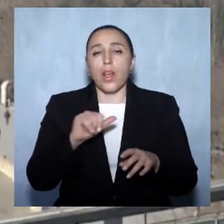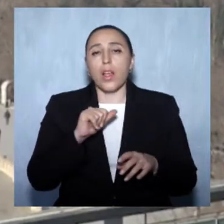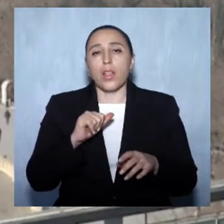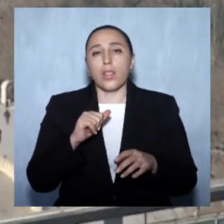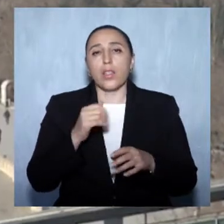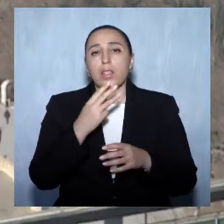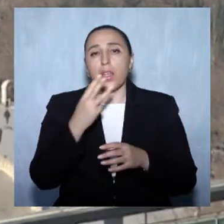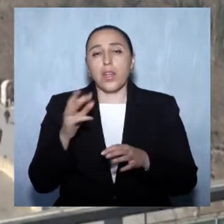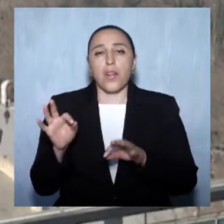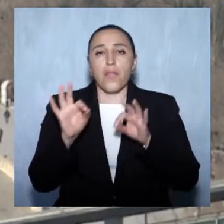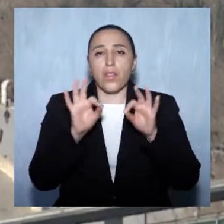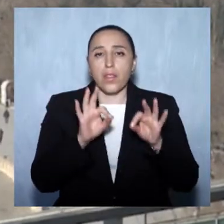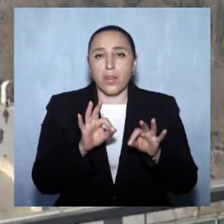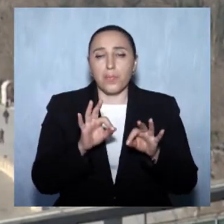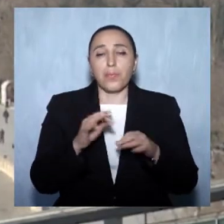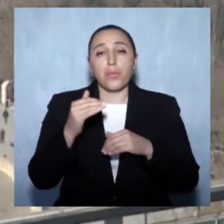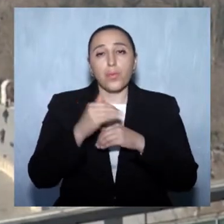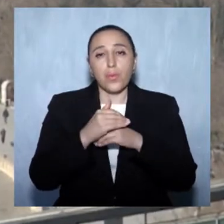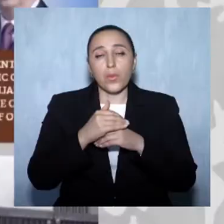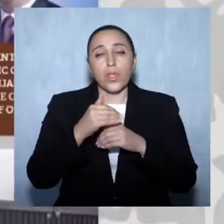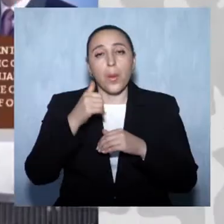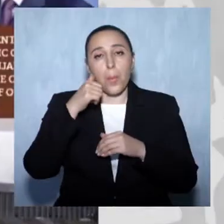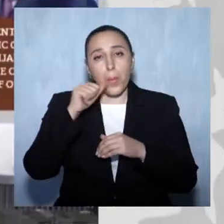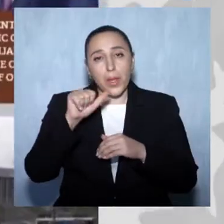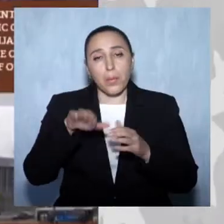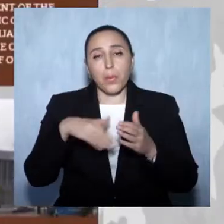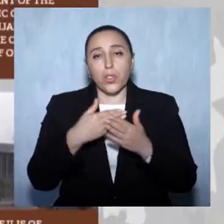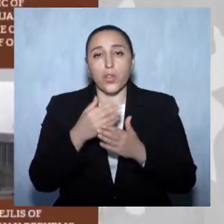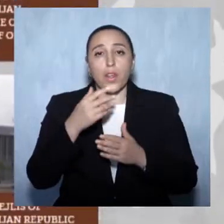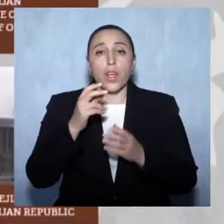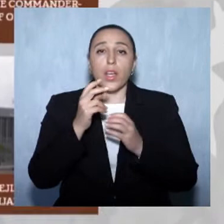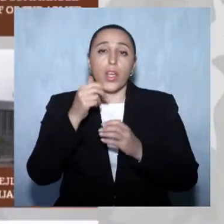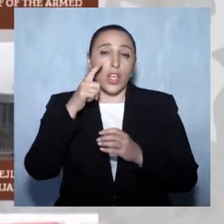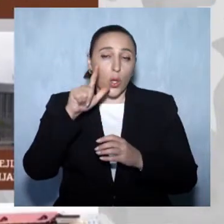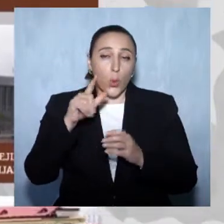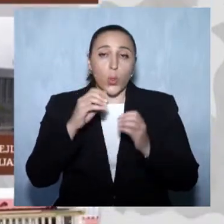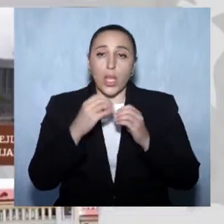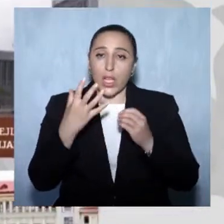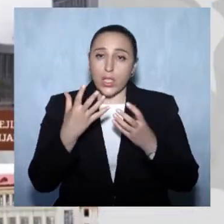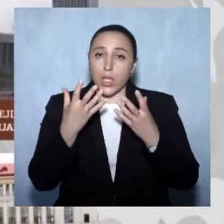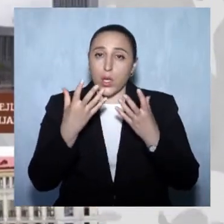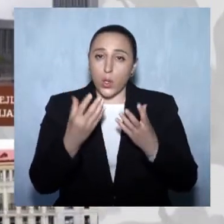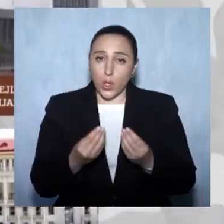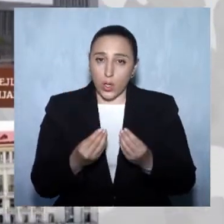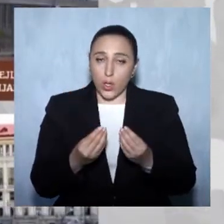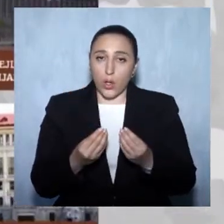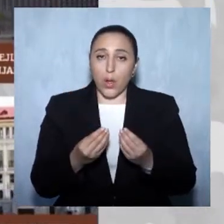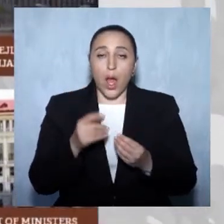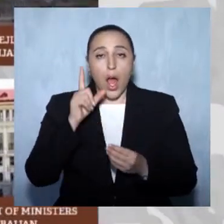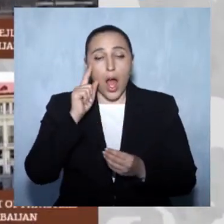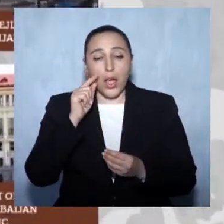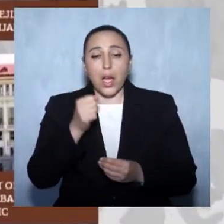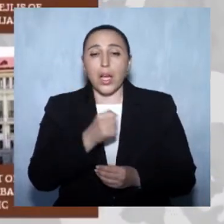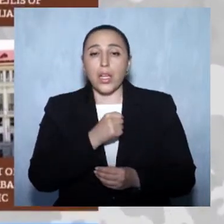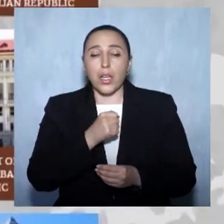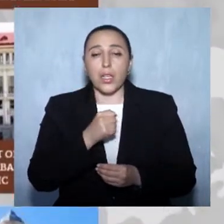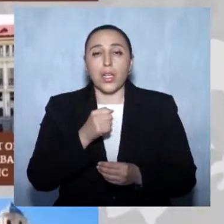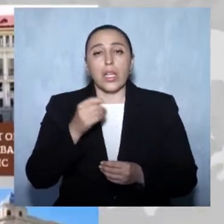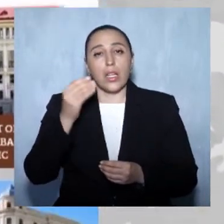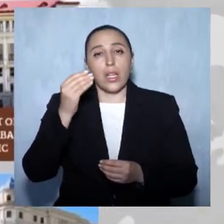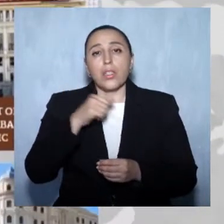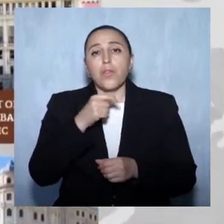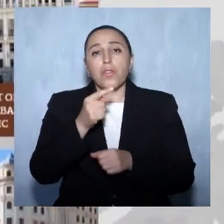գտած հաղորդագրության համաձայն գիշերը ժամը 1-ից մինչև 2:15-ն ընկած ժամանակահատվածում հայկական ուժերը գնդակոծել